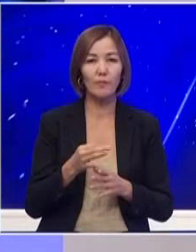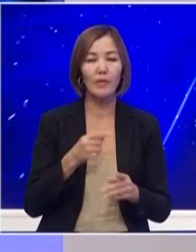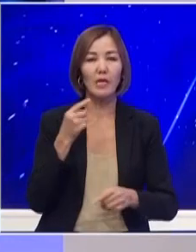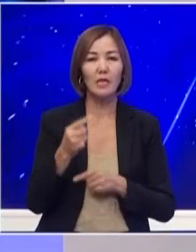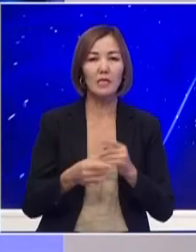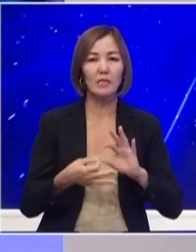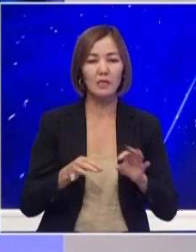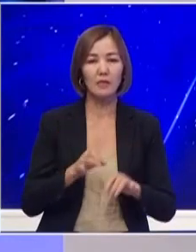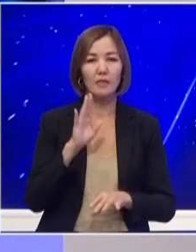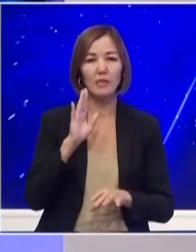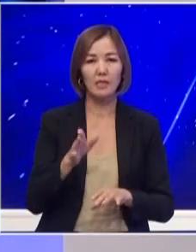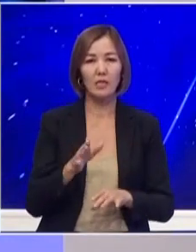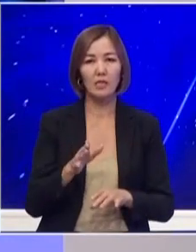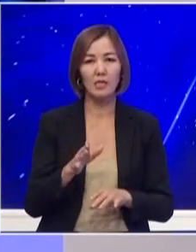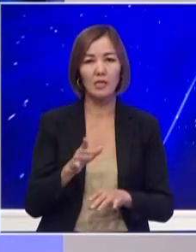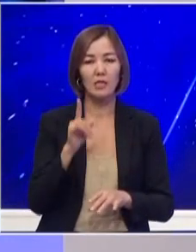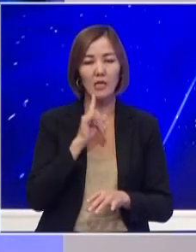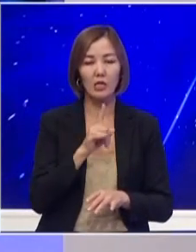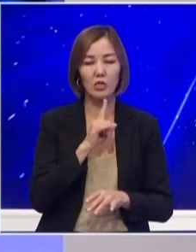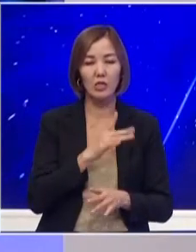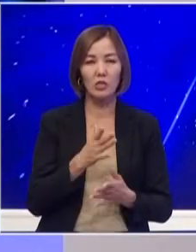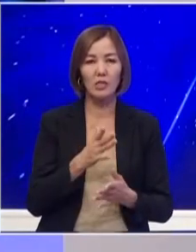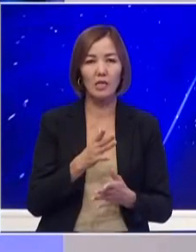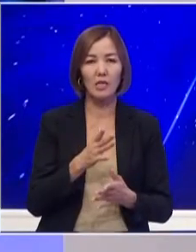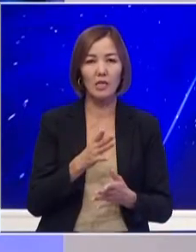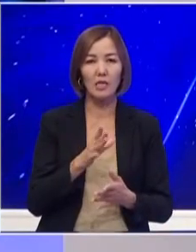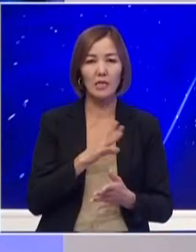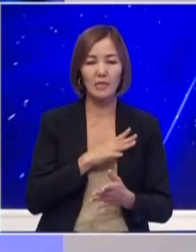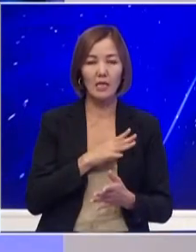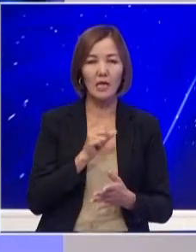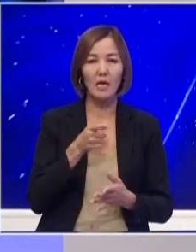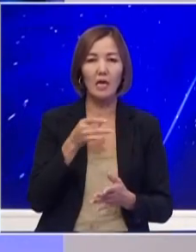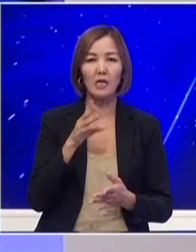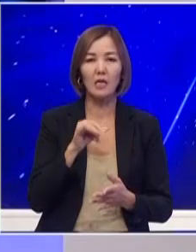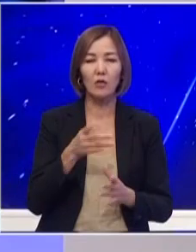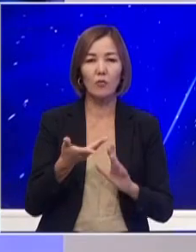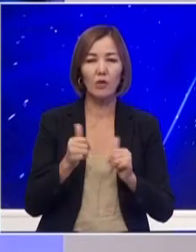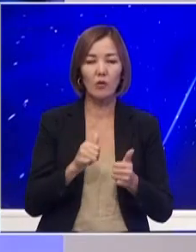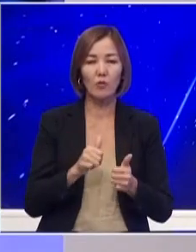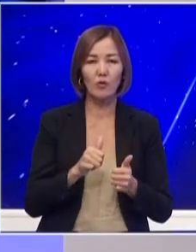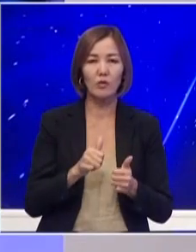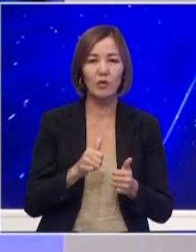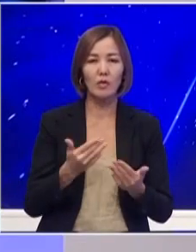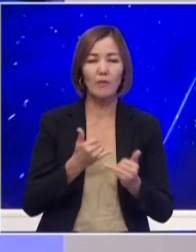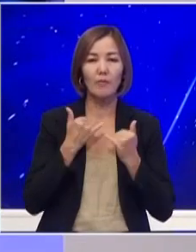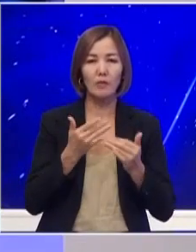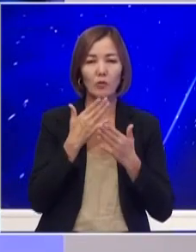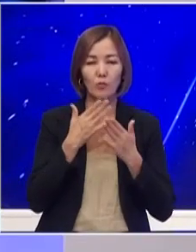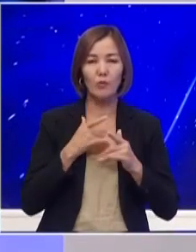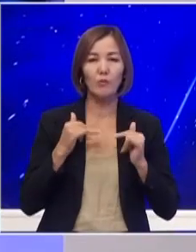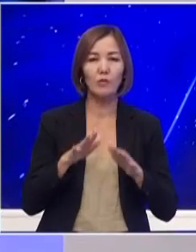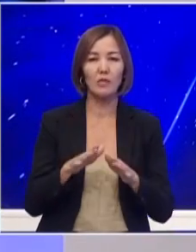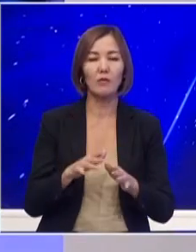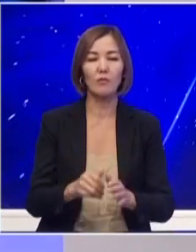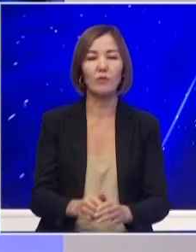следующем материале наш корреспондент расскажет о том, как героиня сюжета стала агрономом и что сподвигло ее посвятить свою жизнь любимому делу